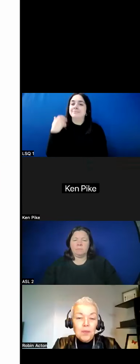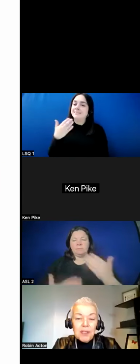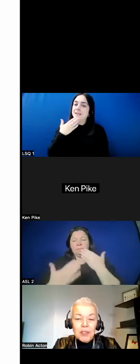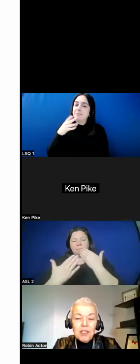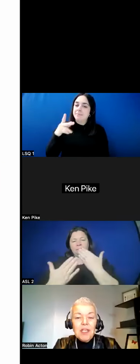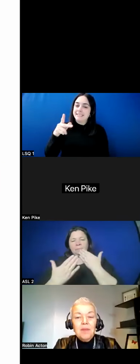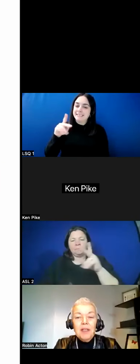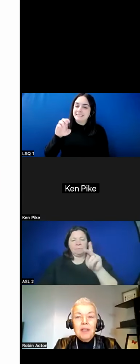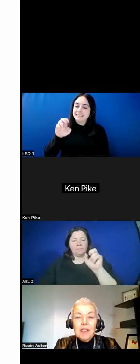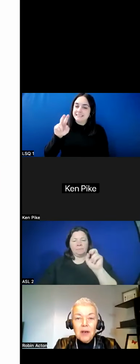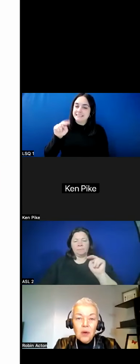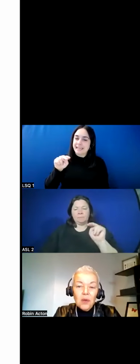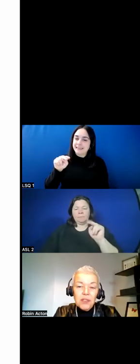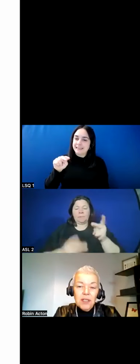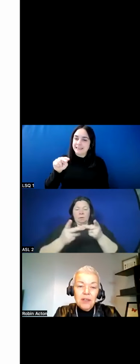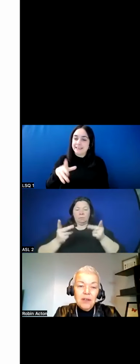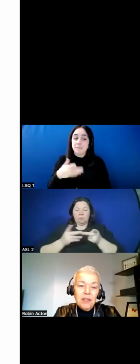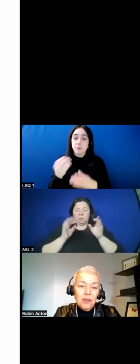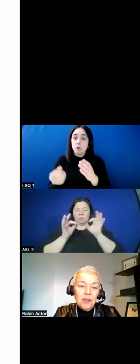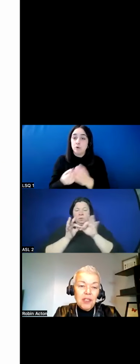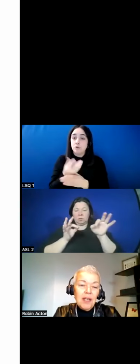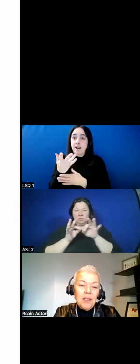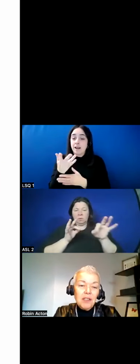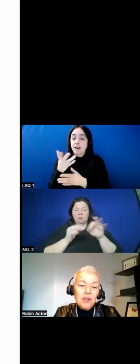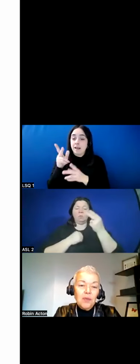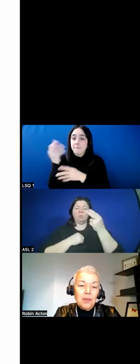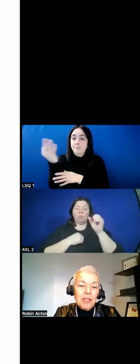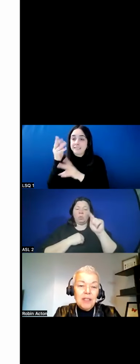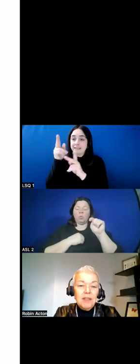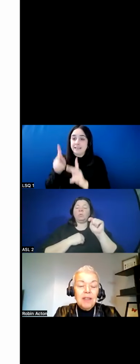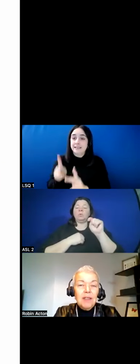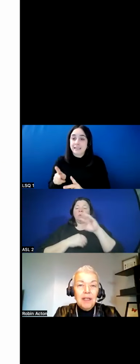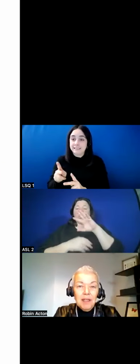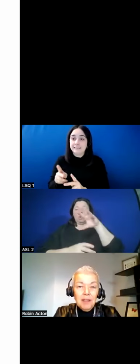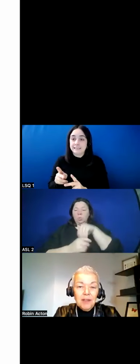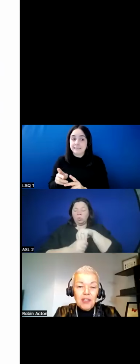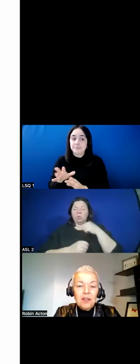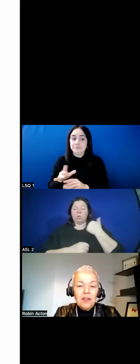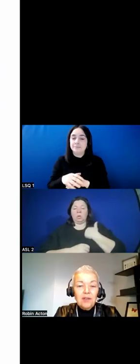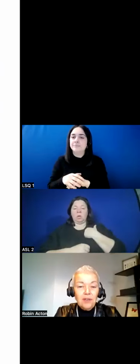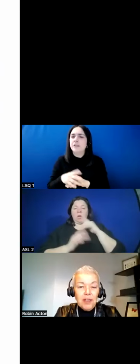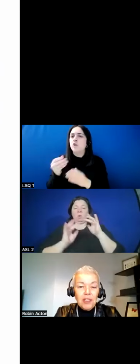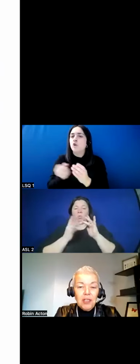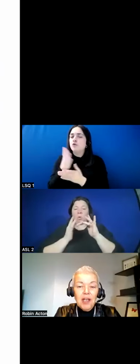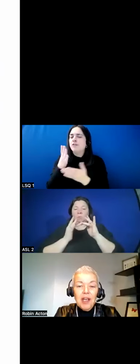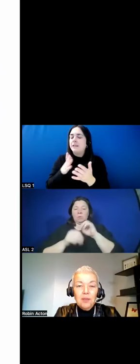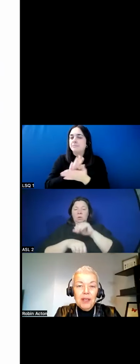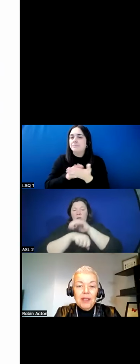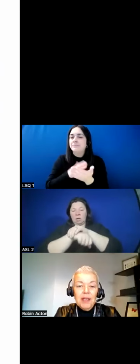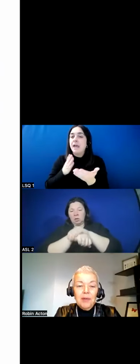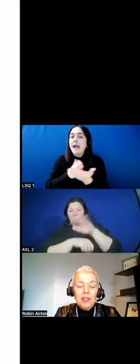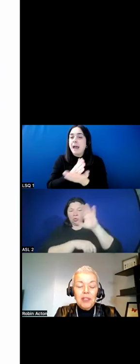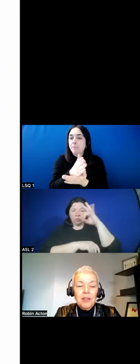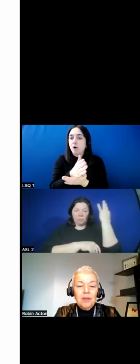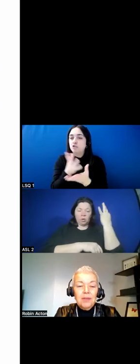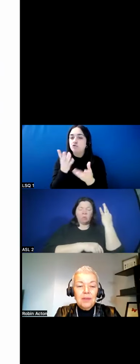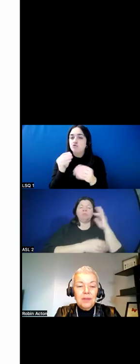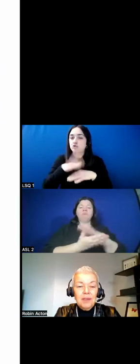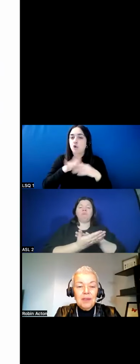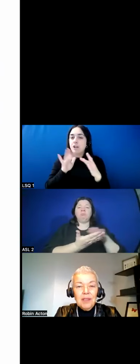Merci, Ken. Notre nouvelle prise de position est maintenant disponible sur le site web d'Inclusion Canada en anglais,